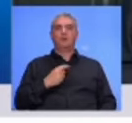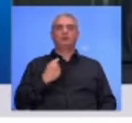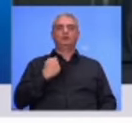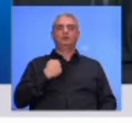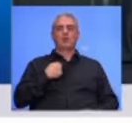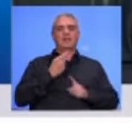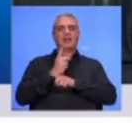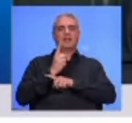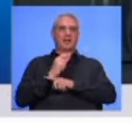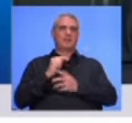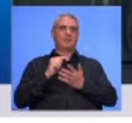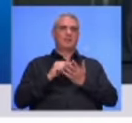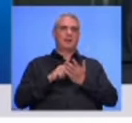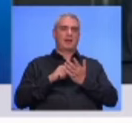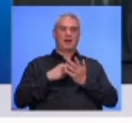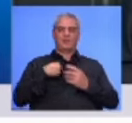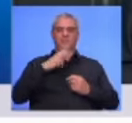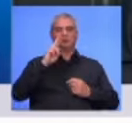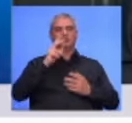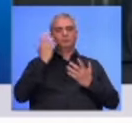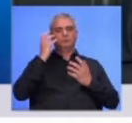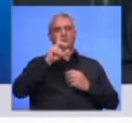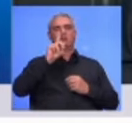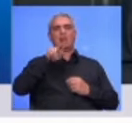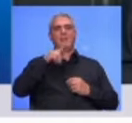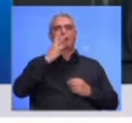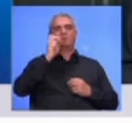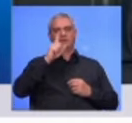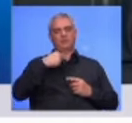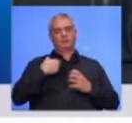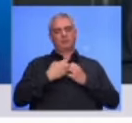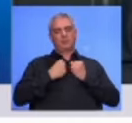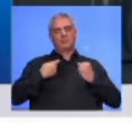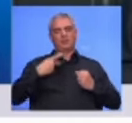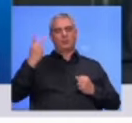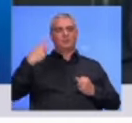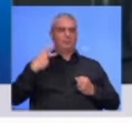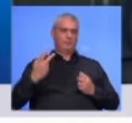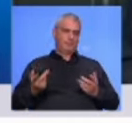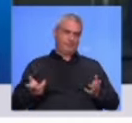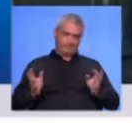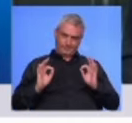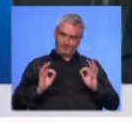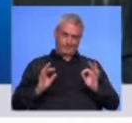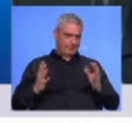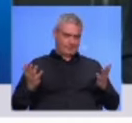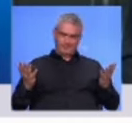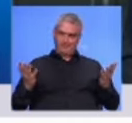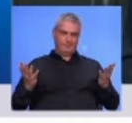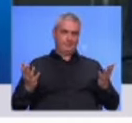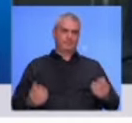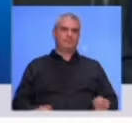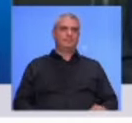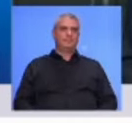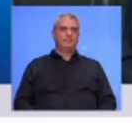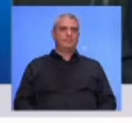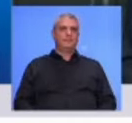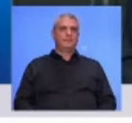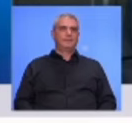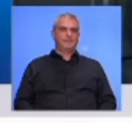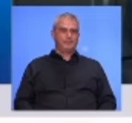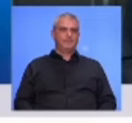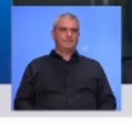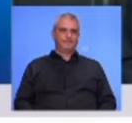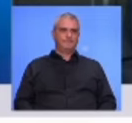כי רשמתי פוסט משנת 2021, ויש מתיחות ביני לבין הקהל. נו באמת. נו באמת. נו באמת. טוב. נו באמת.